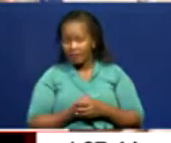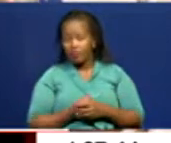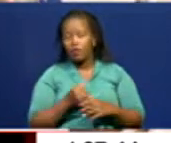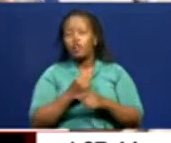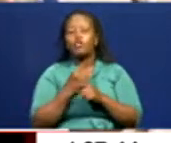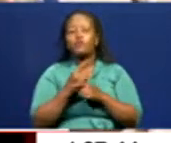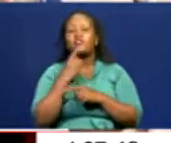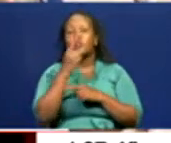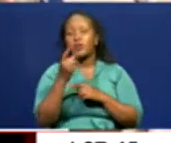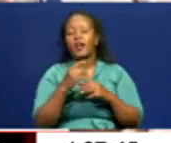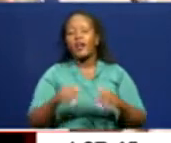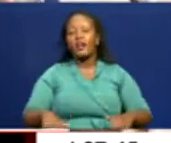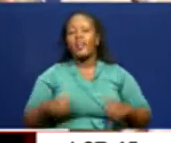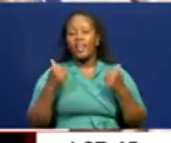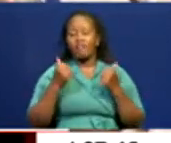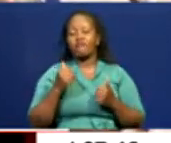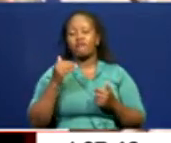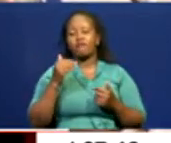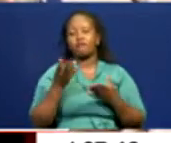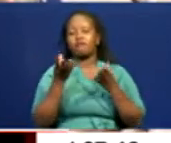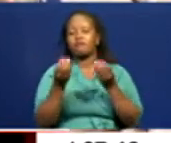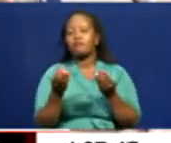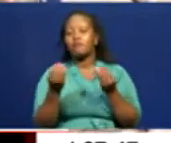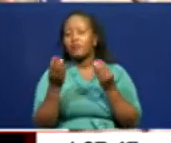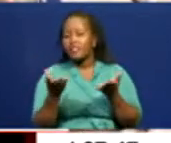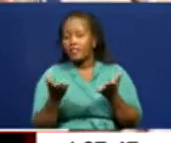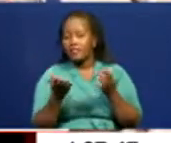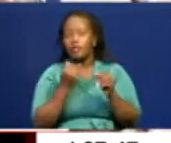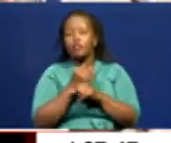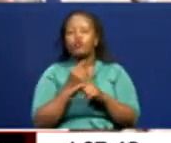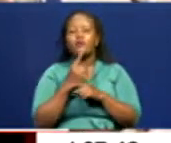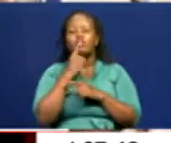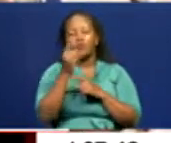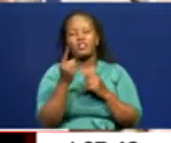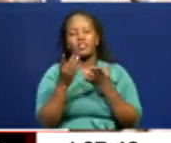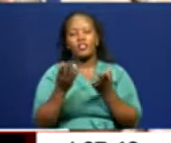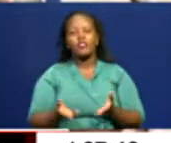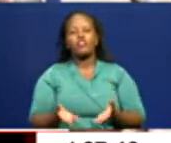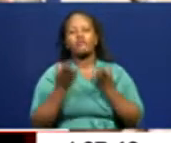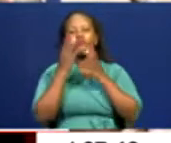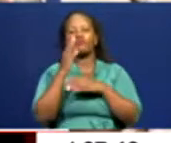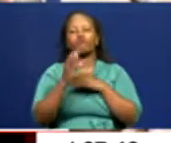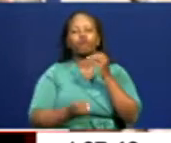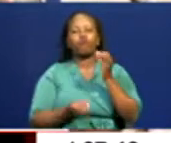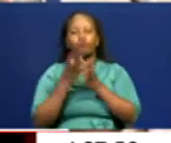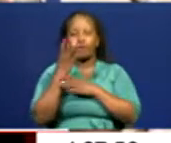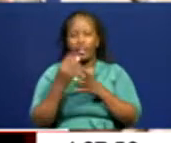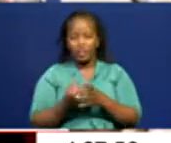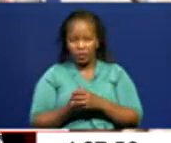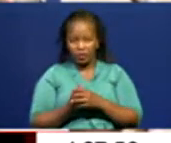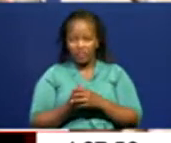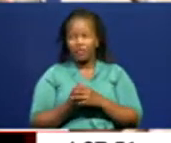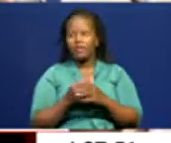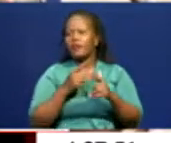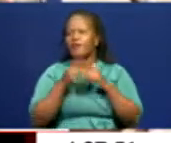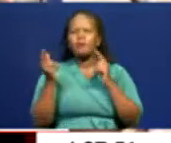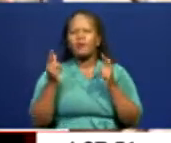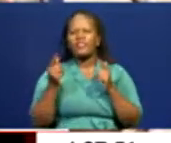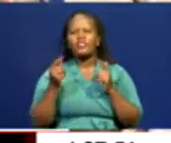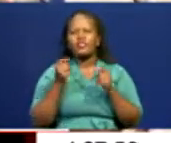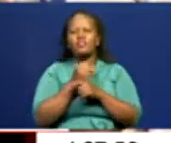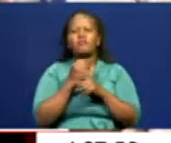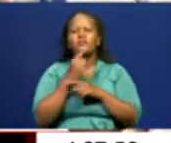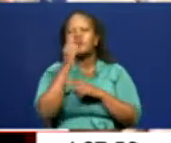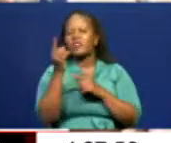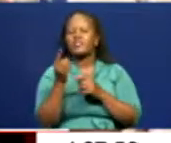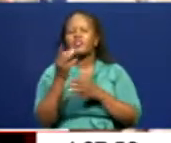dawa ya gharama ya maisha ni ku enhance production. Sio ati kwenda kufanya subsidy, unaenda